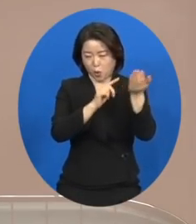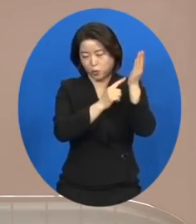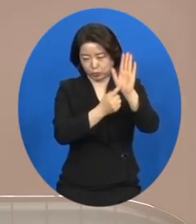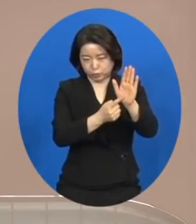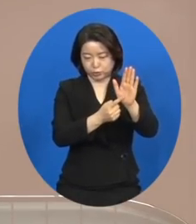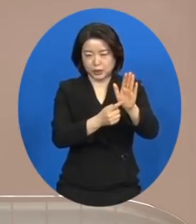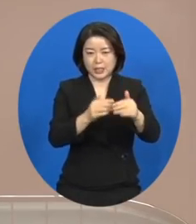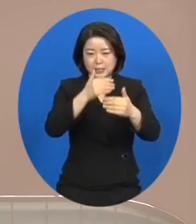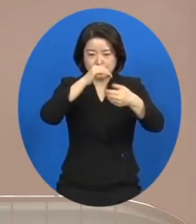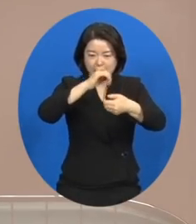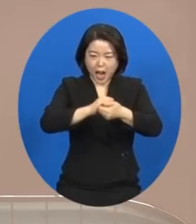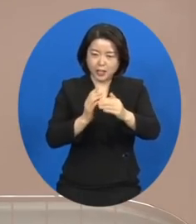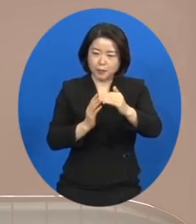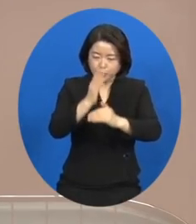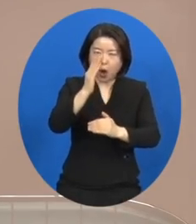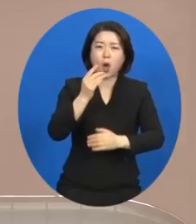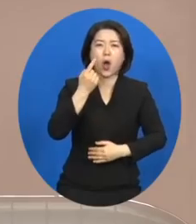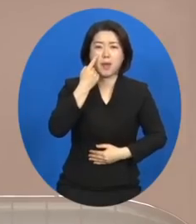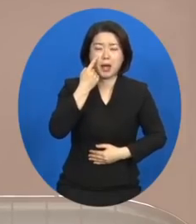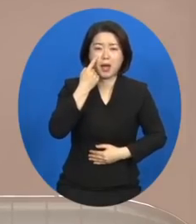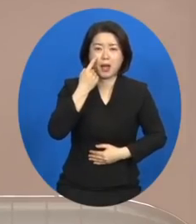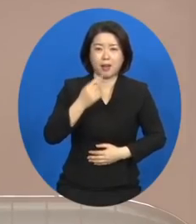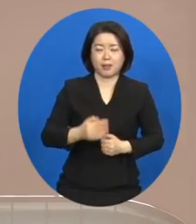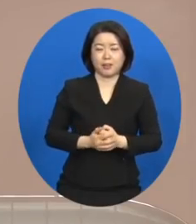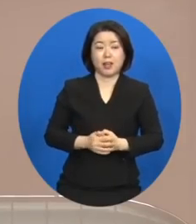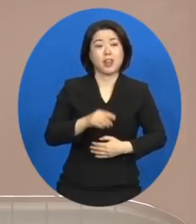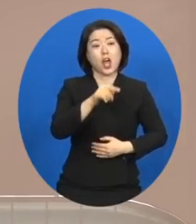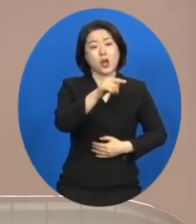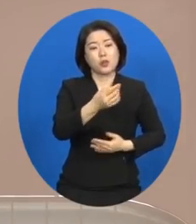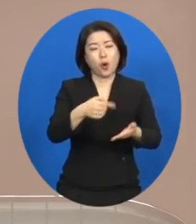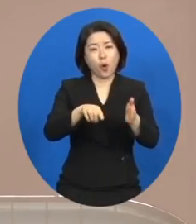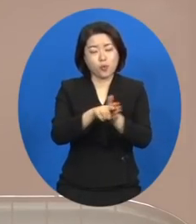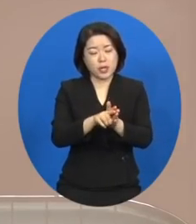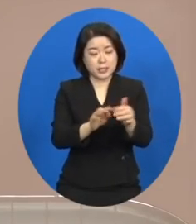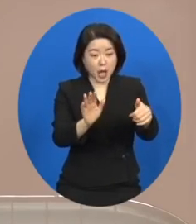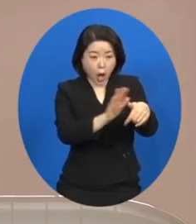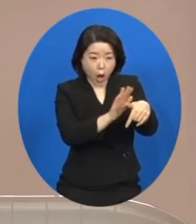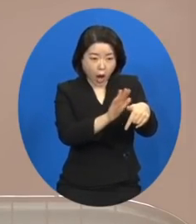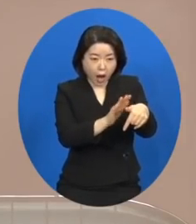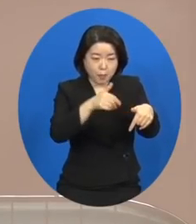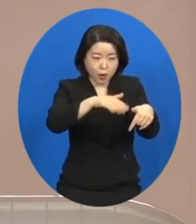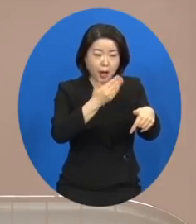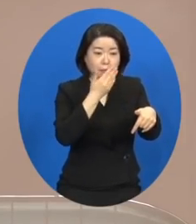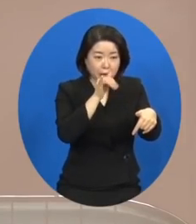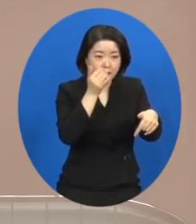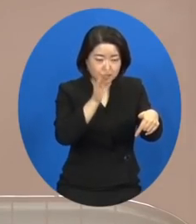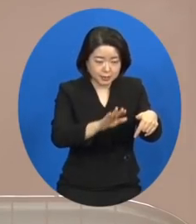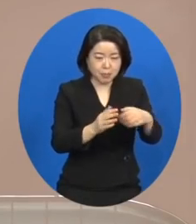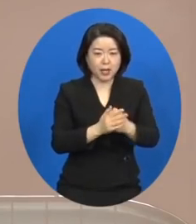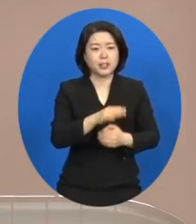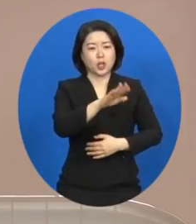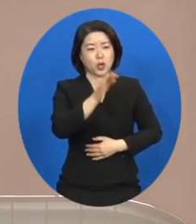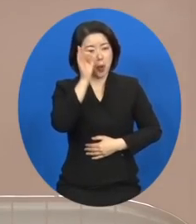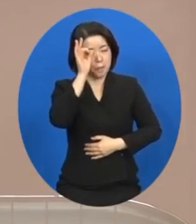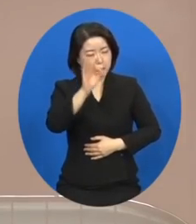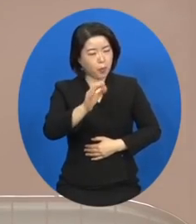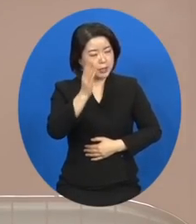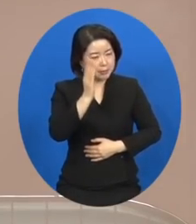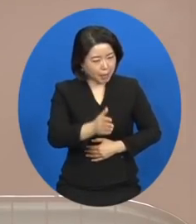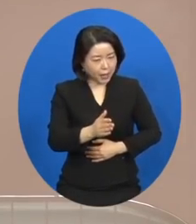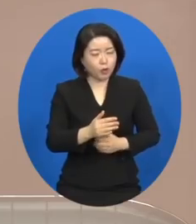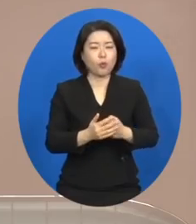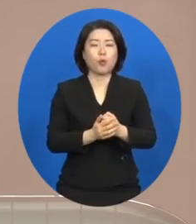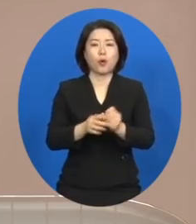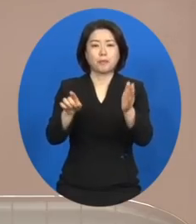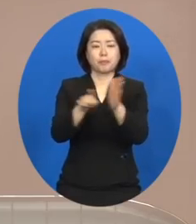거예요. 내가 너를 위해서 가버나움으로 갈 수도 있지만 너는 보지 않고도 믿을 수 있는 믿음을 가져라.